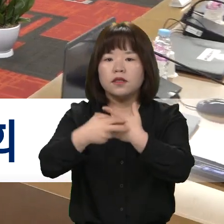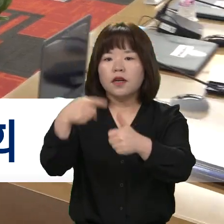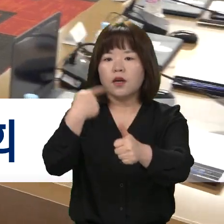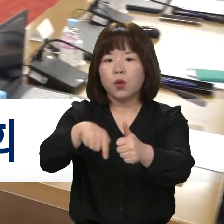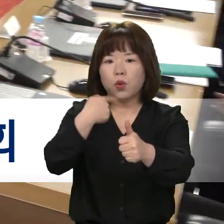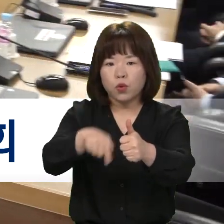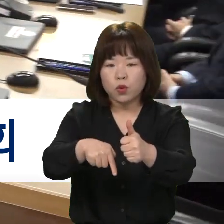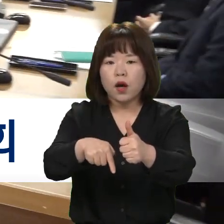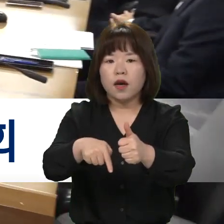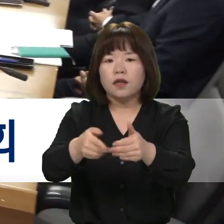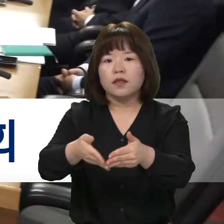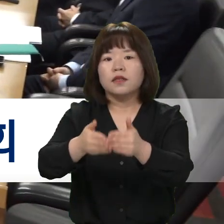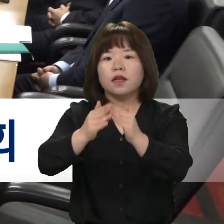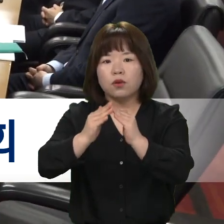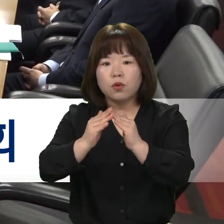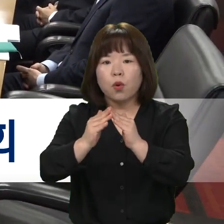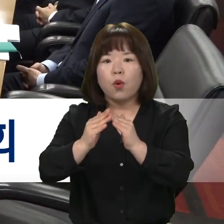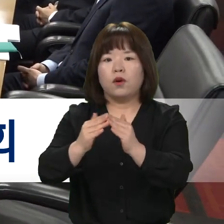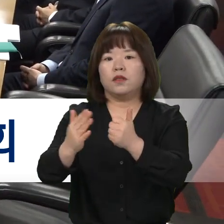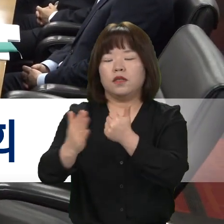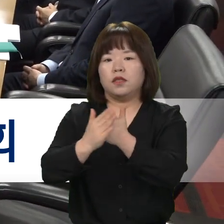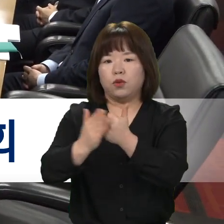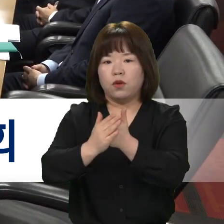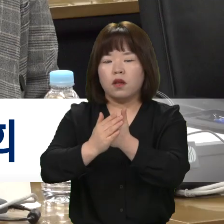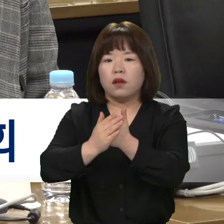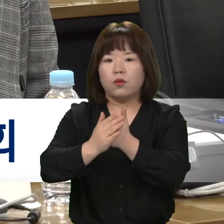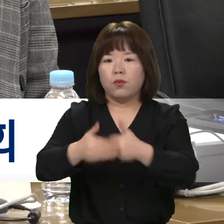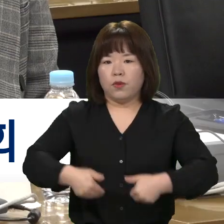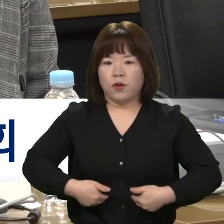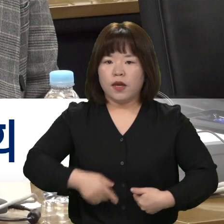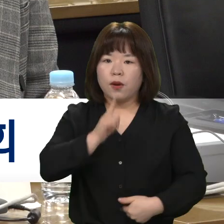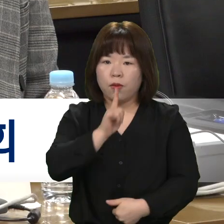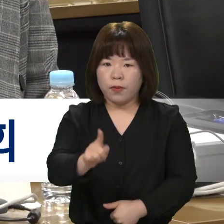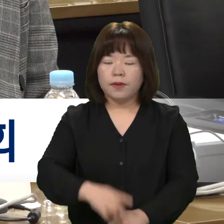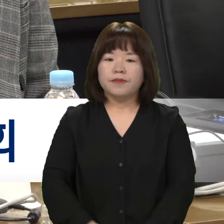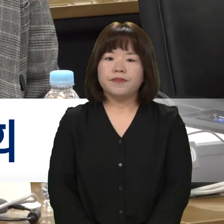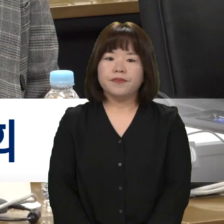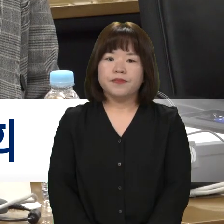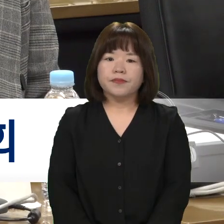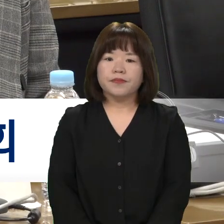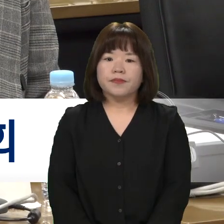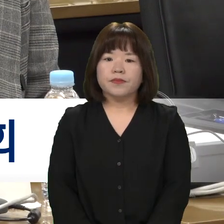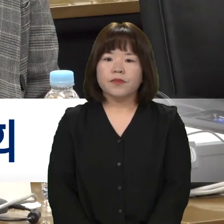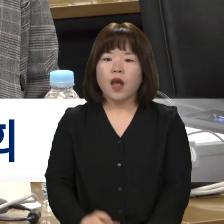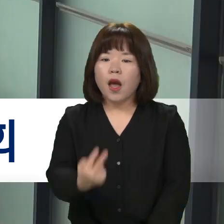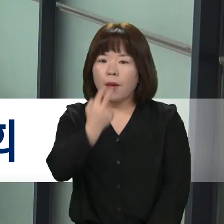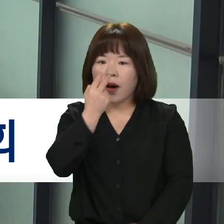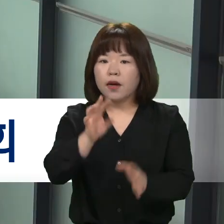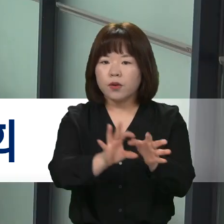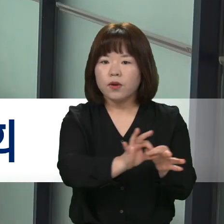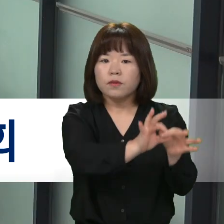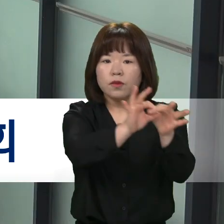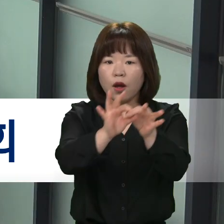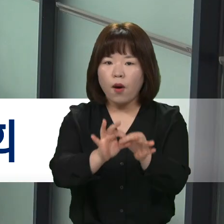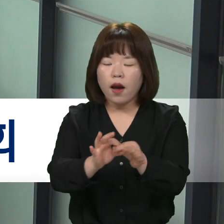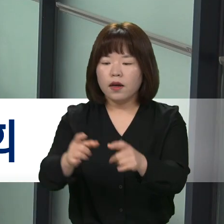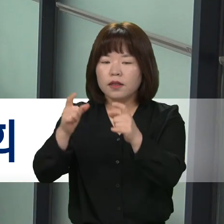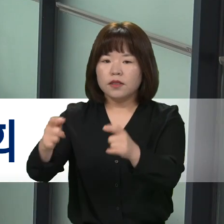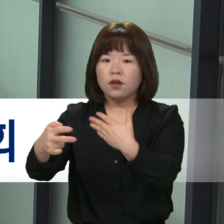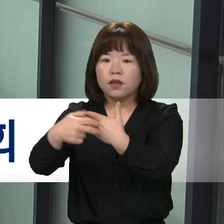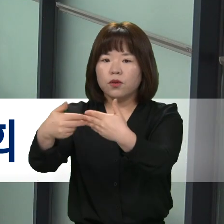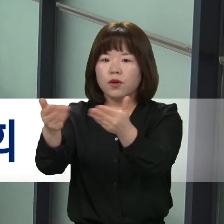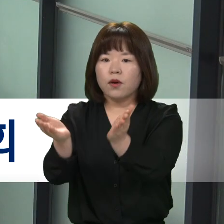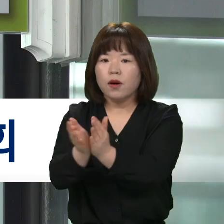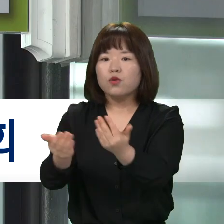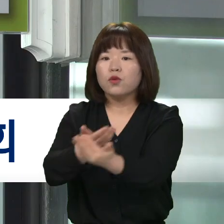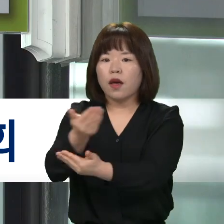의학 교육 모델 수립 및 지원이 범국가적 과제라고도 강조했습니다 포항시는 탄탄한 바이오 인프라와